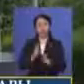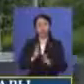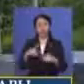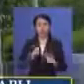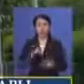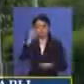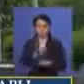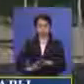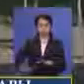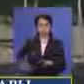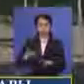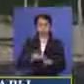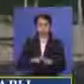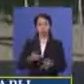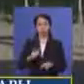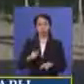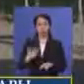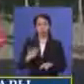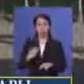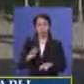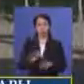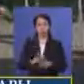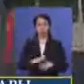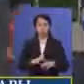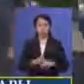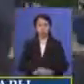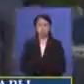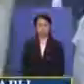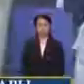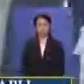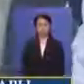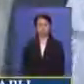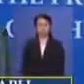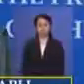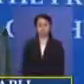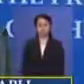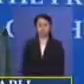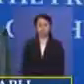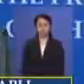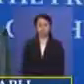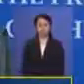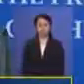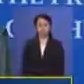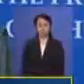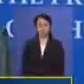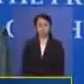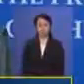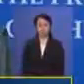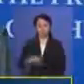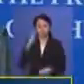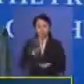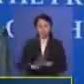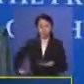беріледі. Мемлекет басшысы бұл саланы 1,5 есеге арттыруды тапсырған болатын. Әлемдегі және Қазақстандағы